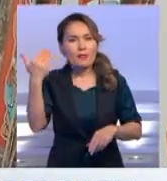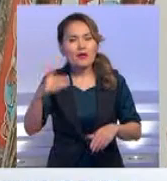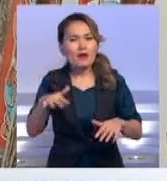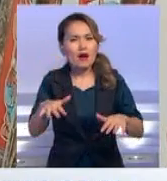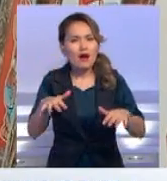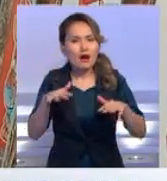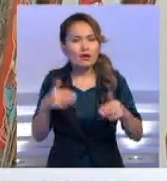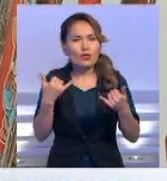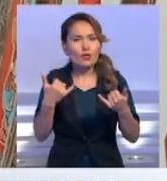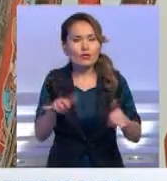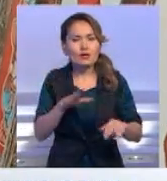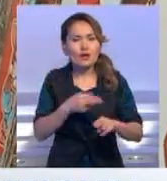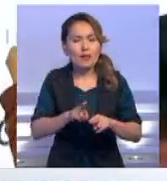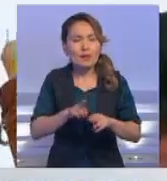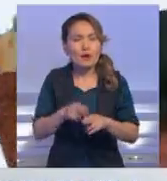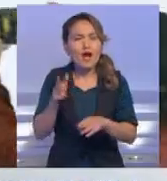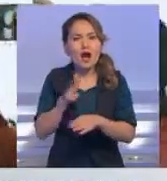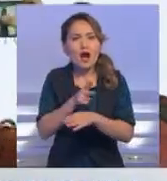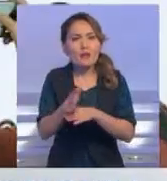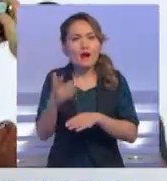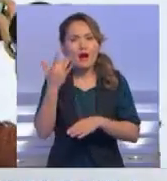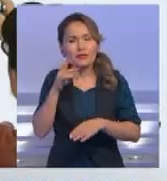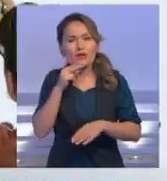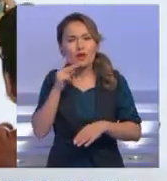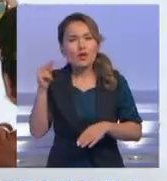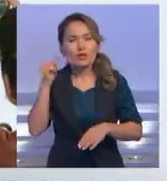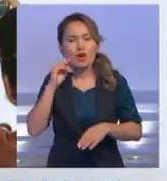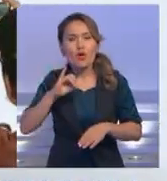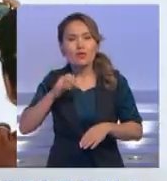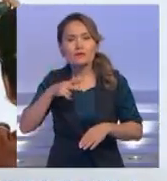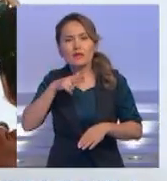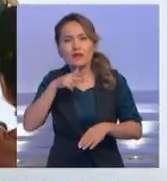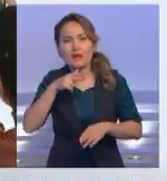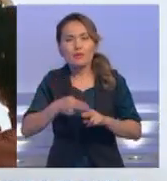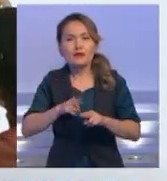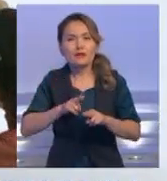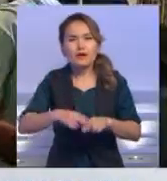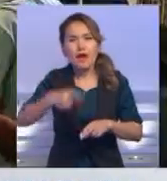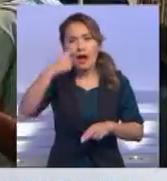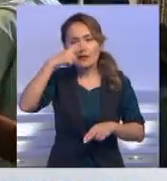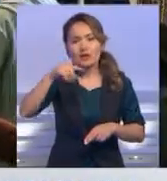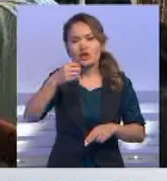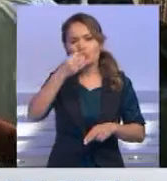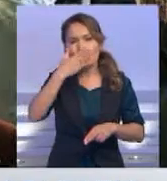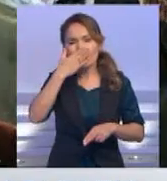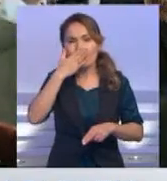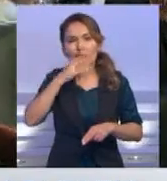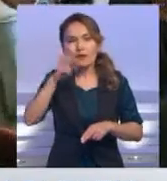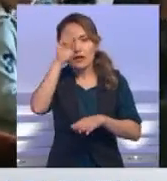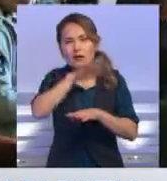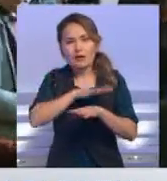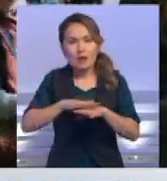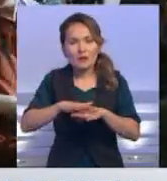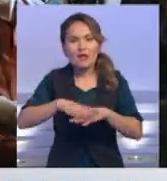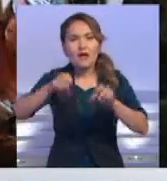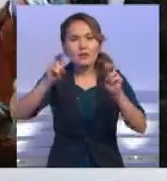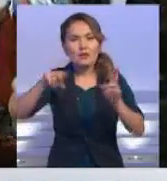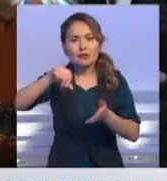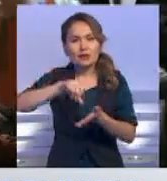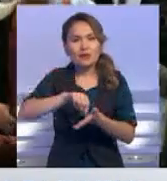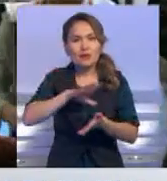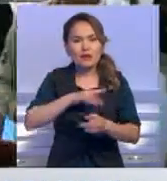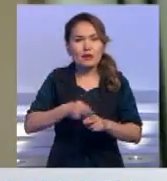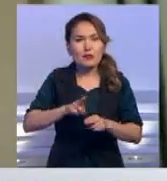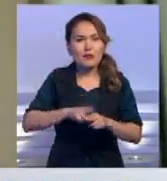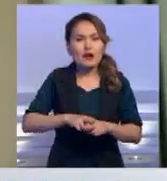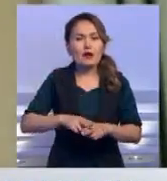Кинофестивальге түрлі жанрда кино түсіріп жүрген АқШ, Қытай, Оңтүстік Корея, Судан, Таиланд және Жапония сынды елдердің өкілдері қатысты. Шараның